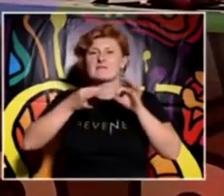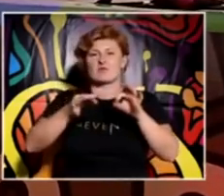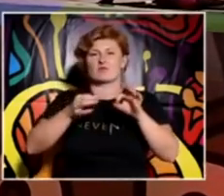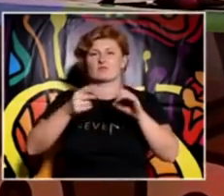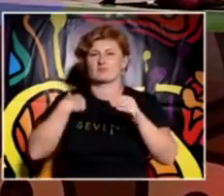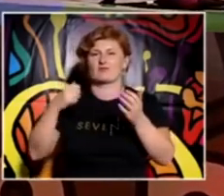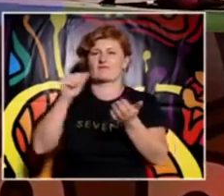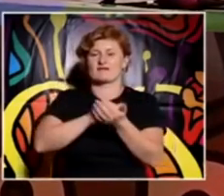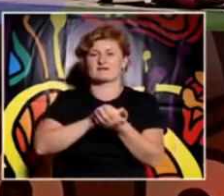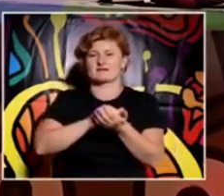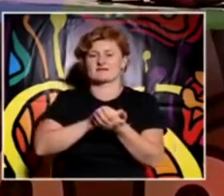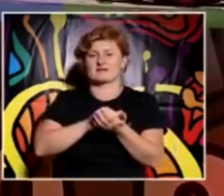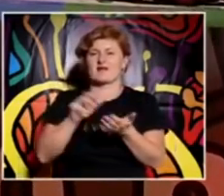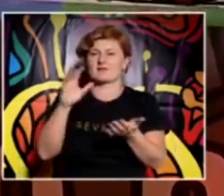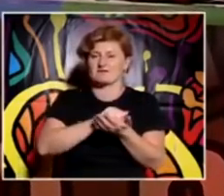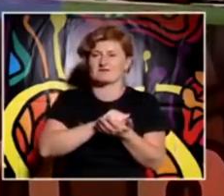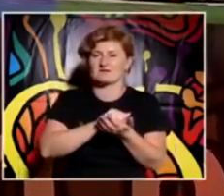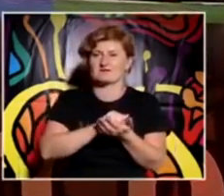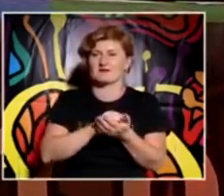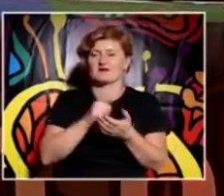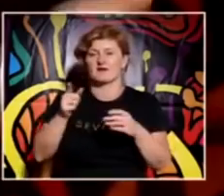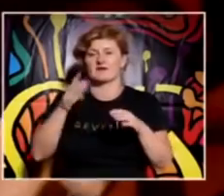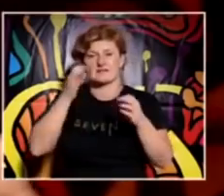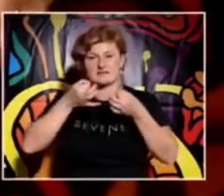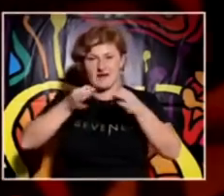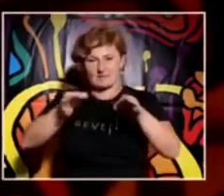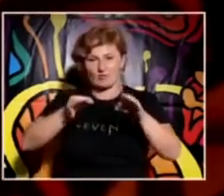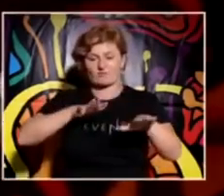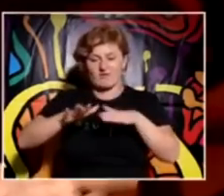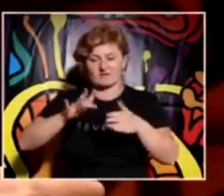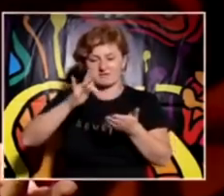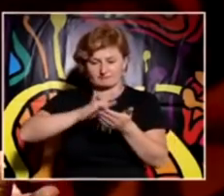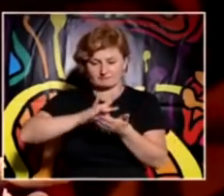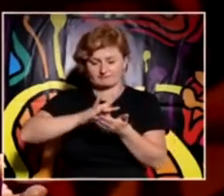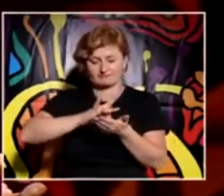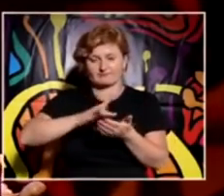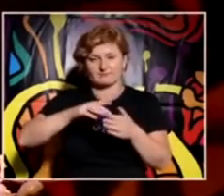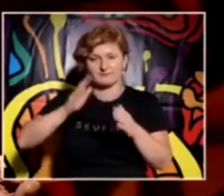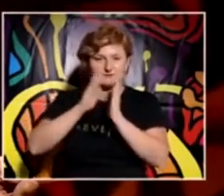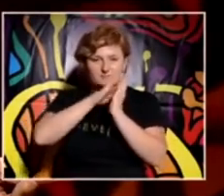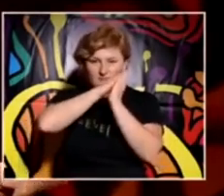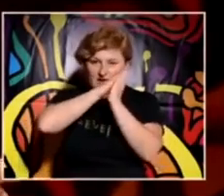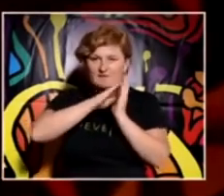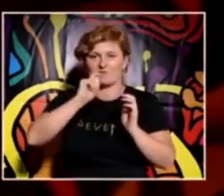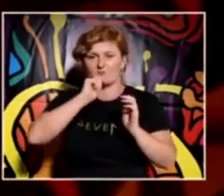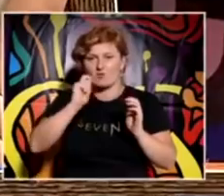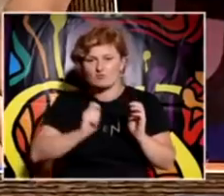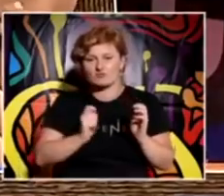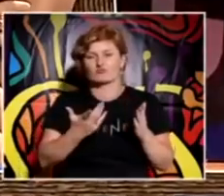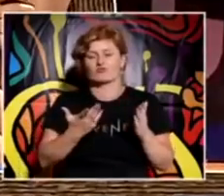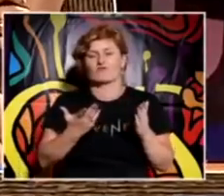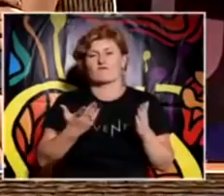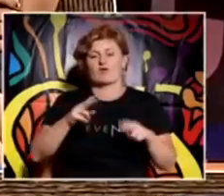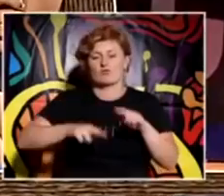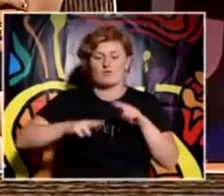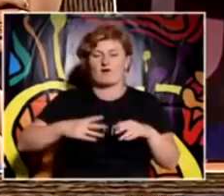zainwestowałeś. Przerobiłeś go do tego stopnia, że rzeczywiście jest miejscem do spania, do gotowania, do podróżowania. Na łazienkę nie ma miejsca.